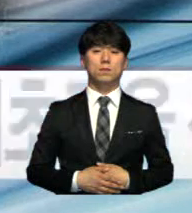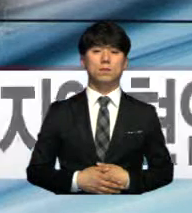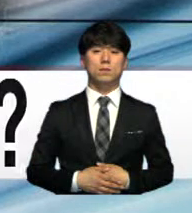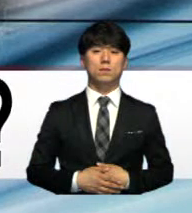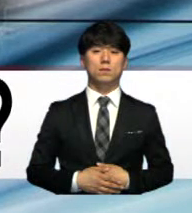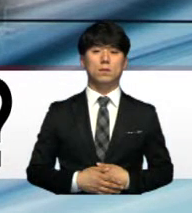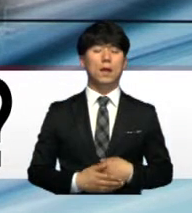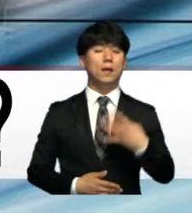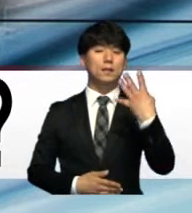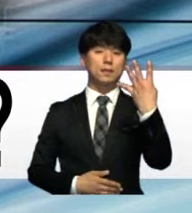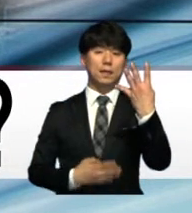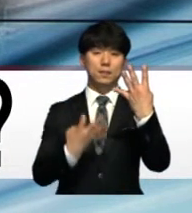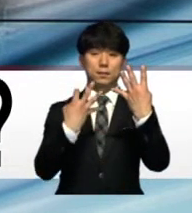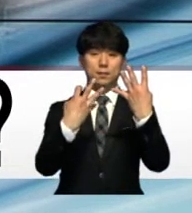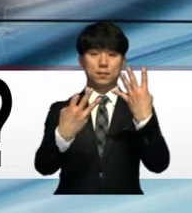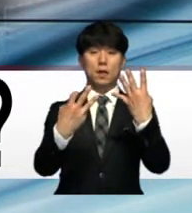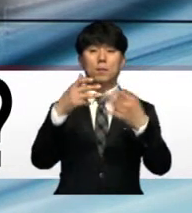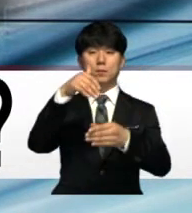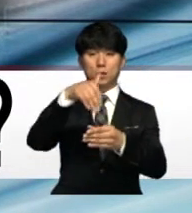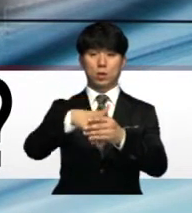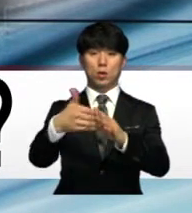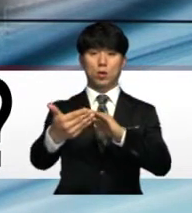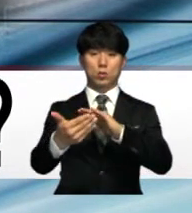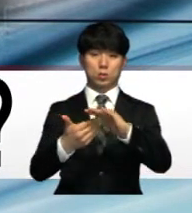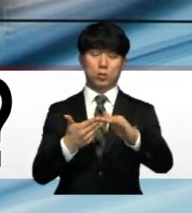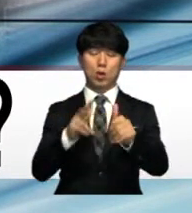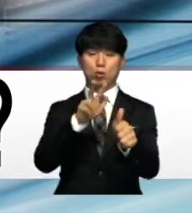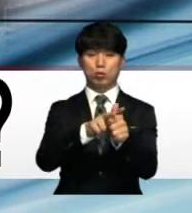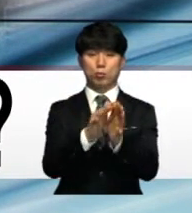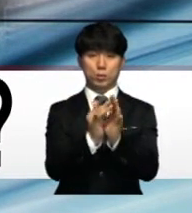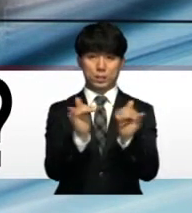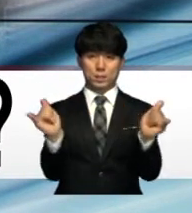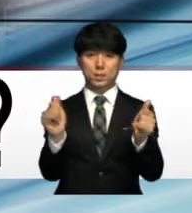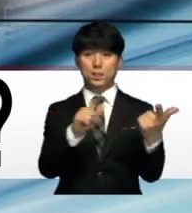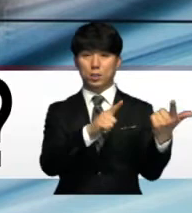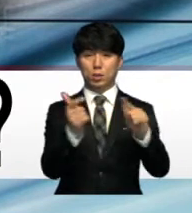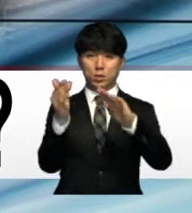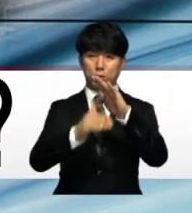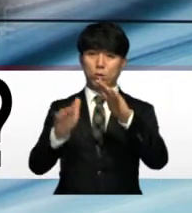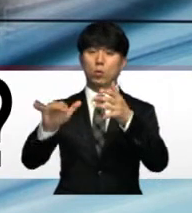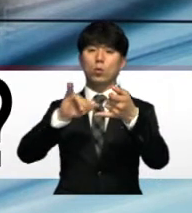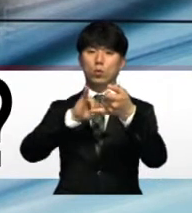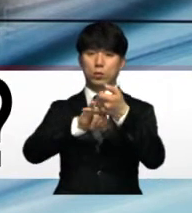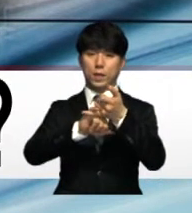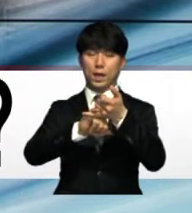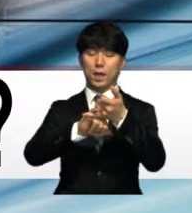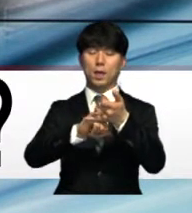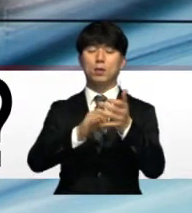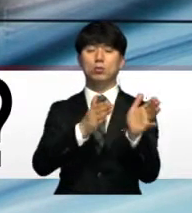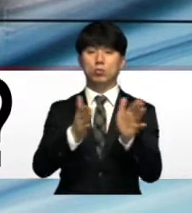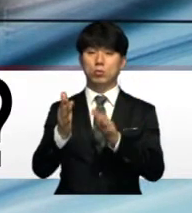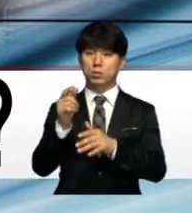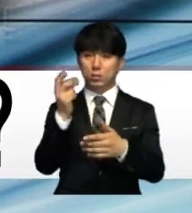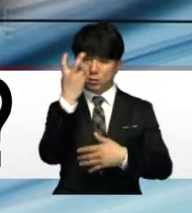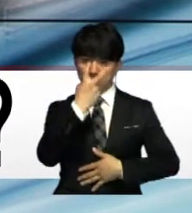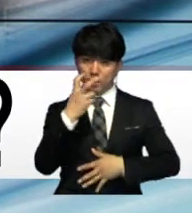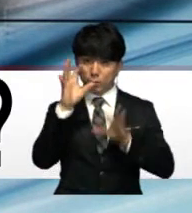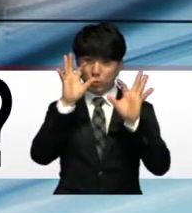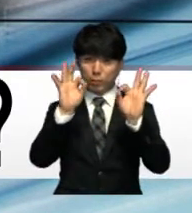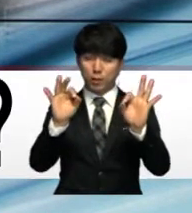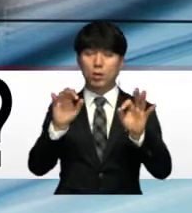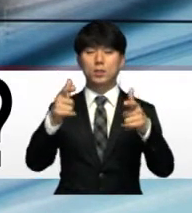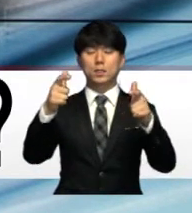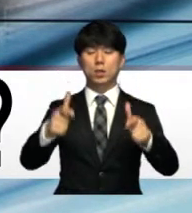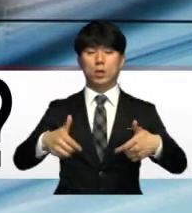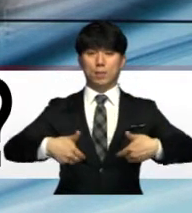사회상 총선을 앞두고 후보자들이 수많은 지역 공약을 내놓고 있습니다 공약을 찬찬히 살펴보면 우리 지역에